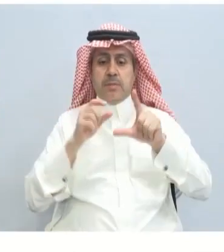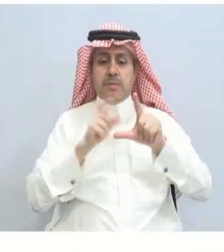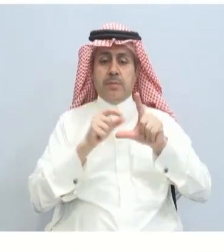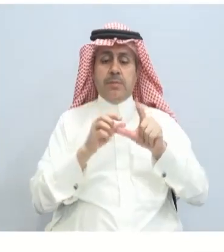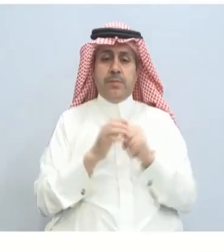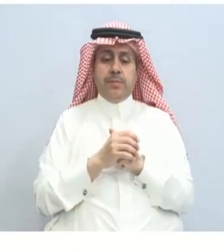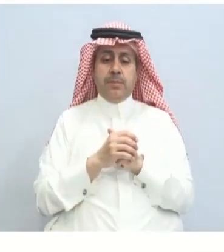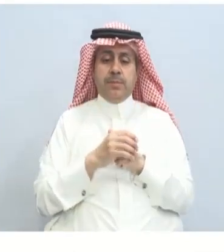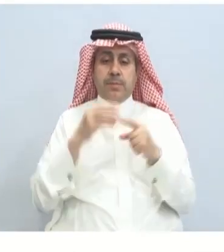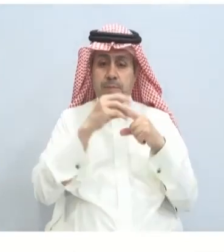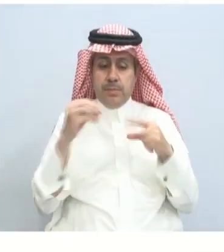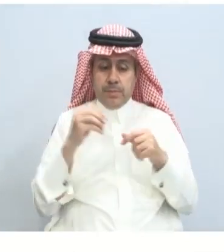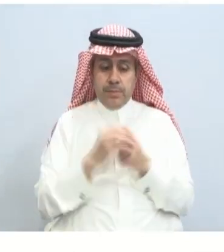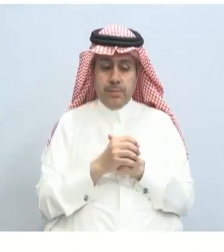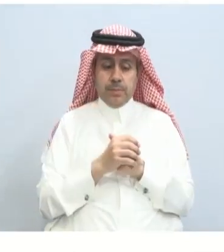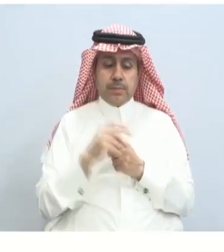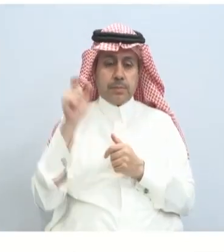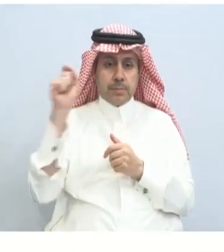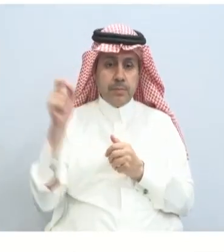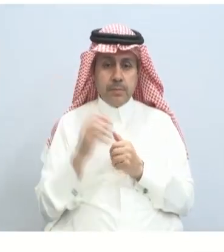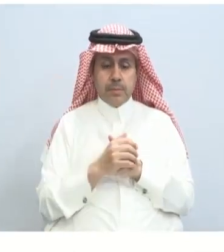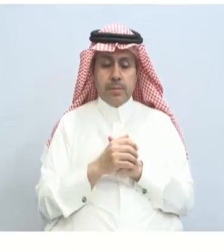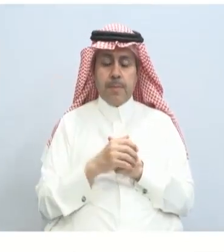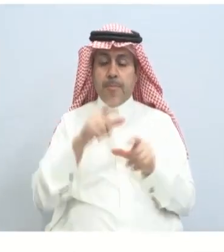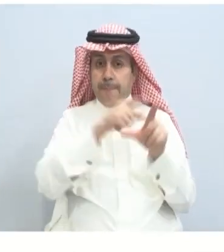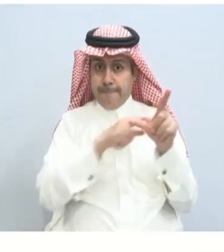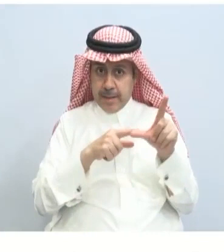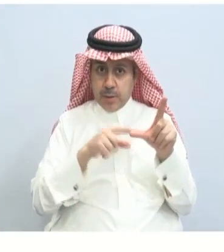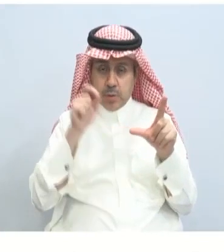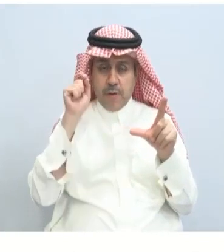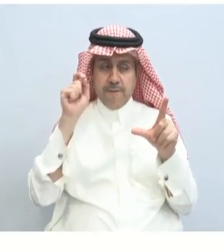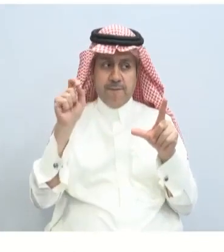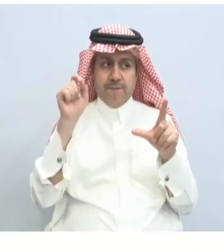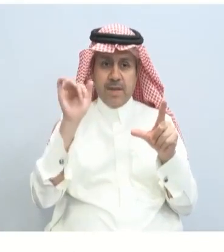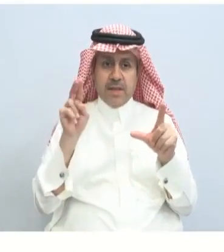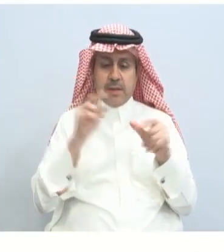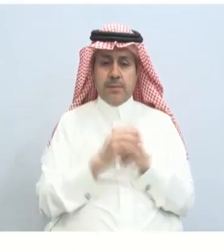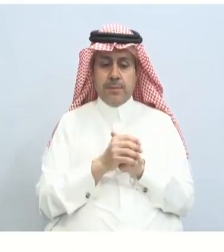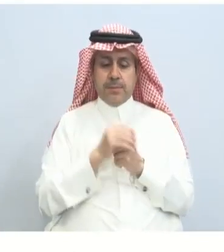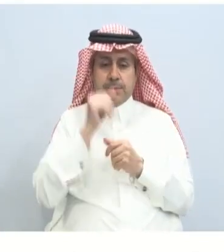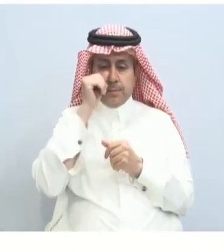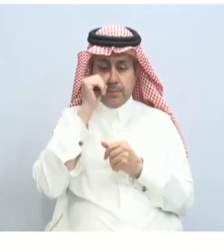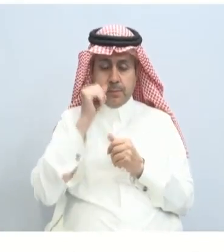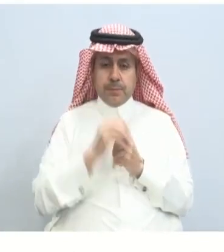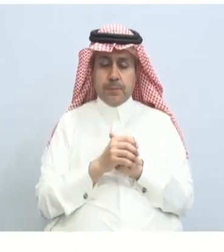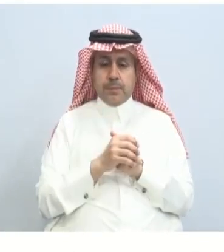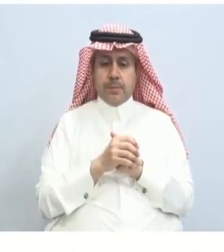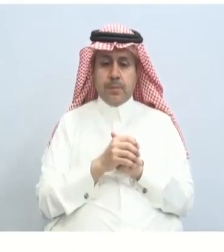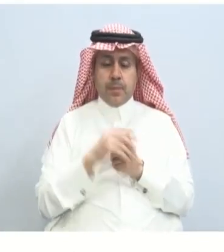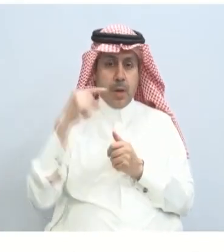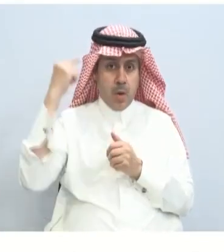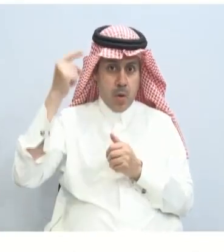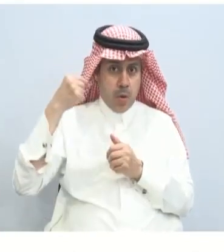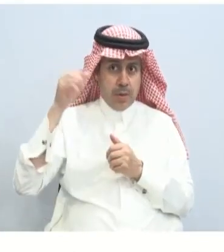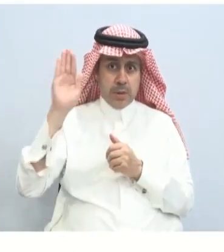ناقص تيتا معناتها ان الزاويه حتكون هنا هذه الزاويه هي يتا بهذا الشكل فلاحظ ان